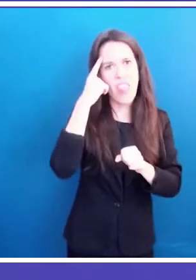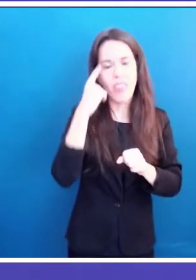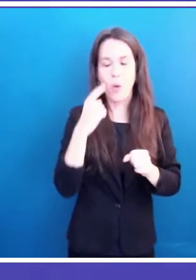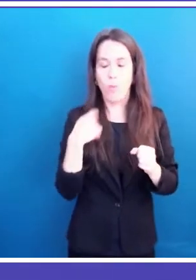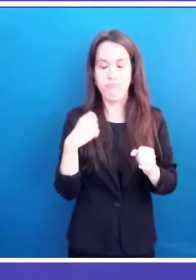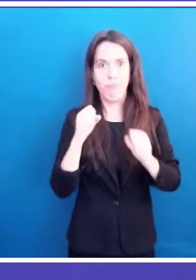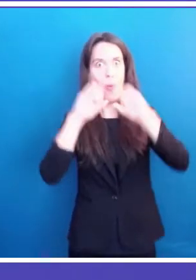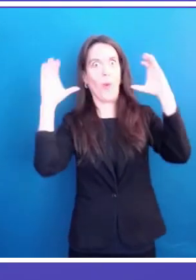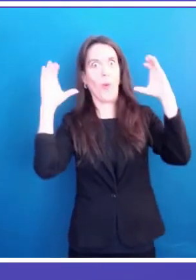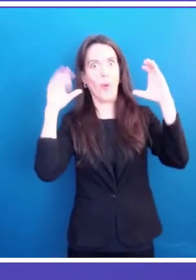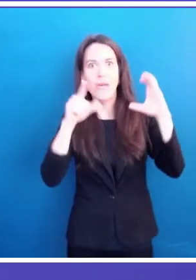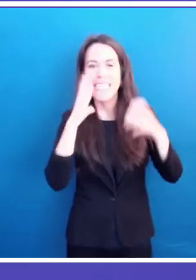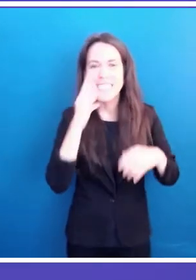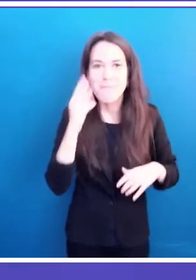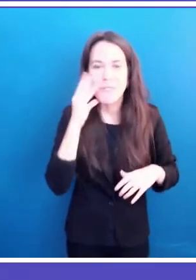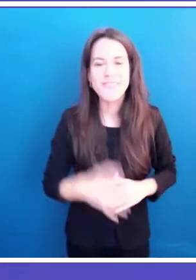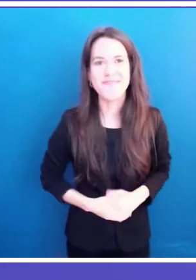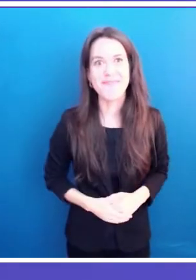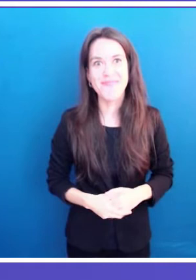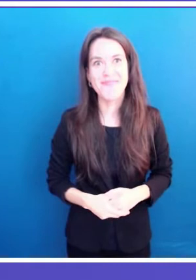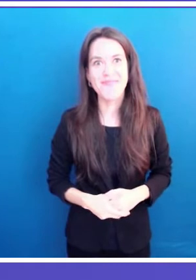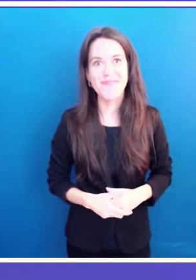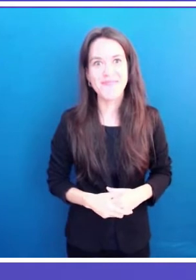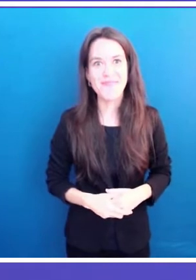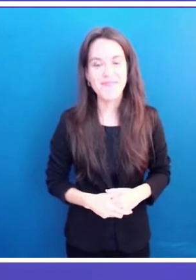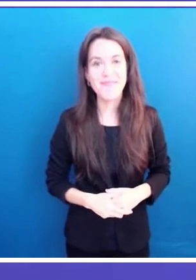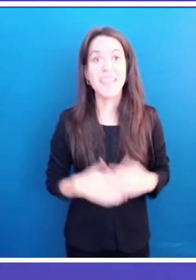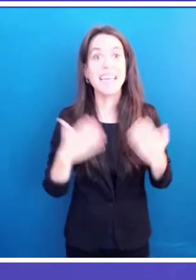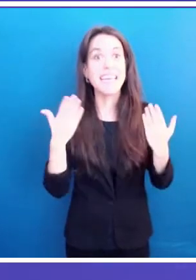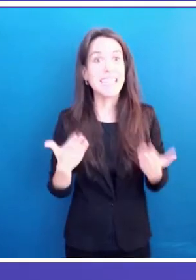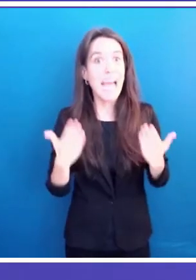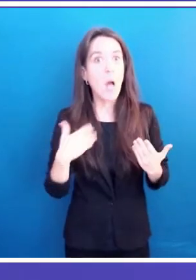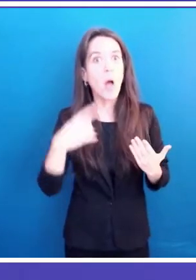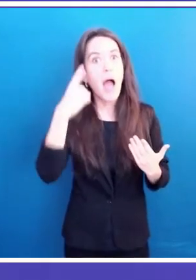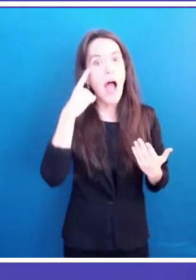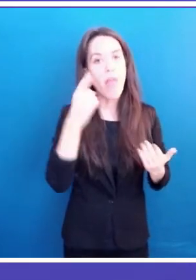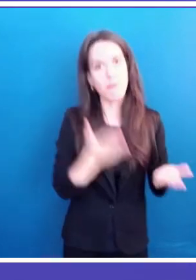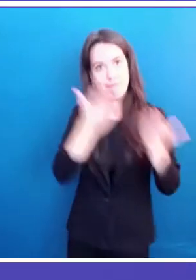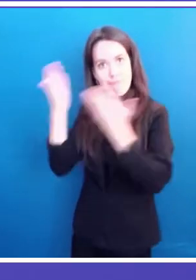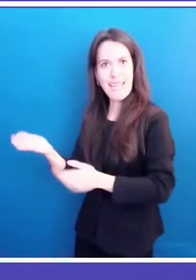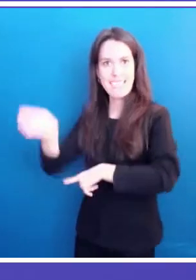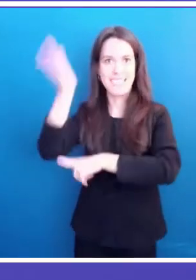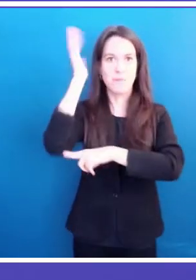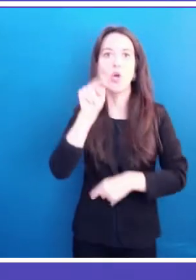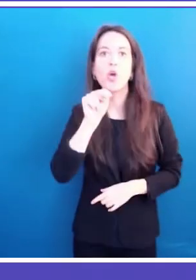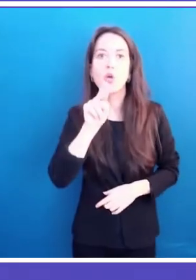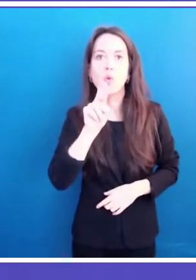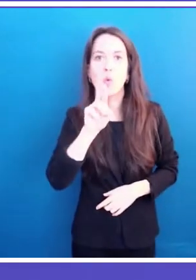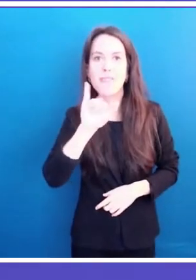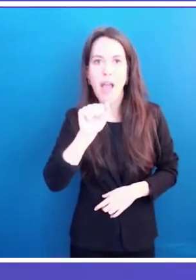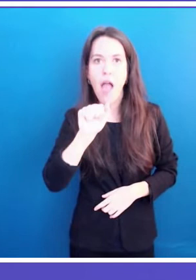بسبب هذه الجائحة. شكرا لمشاطرتنا خبرتك. الآن أعطي الكلمة للمتحدثة التالية